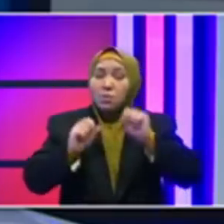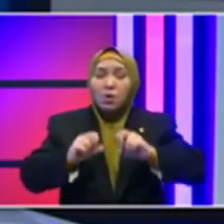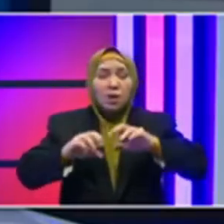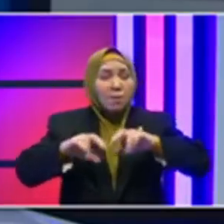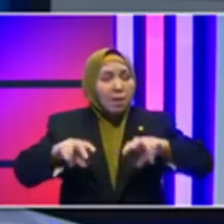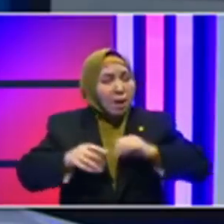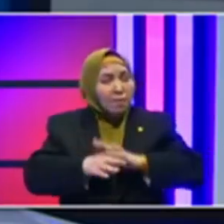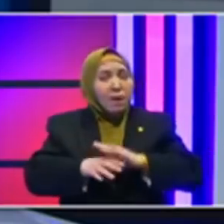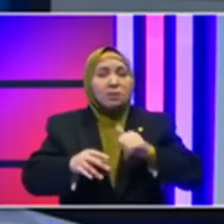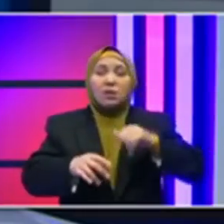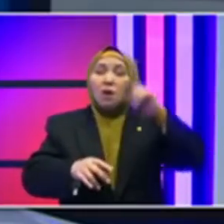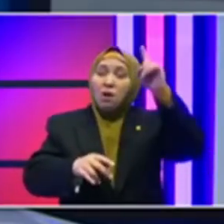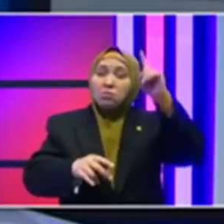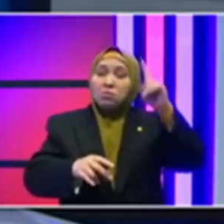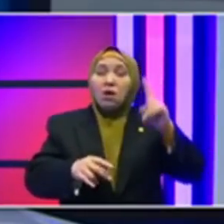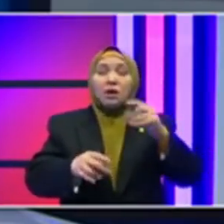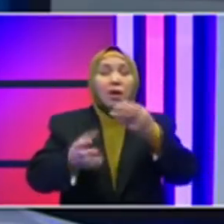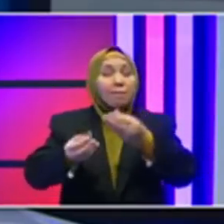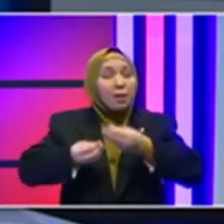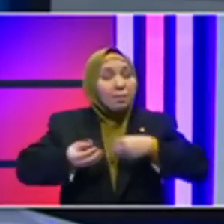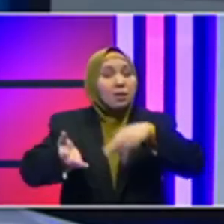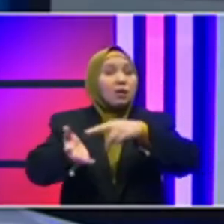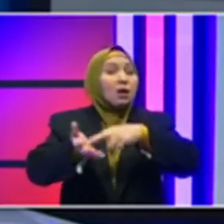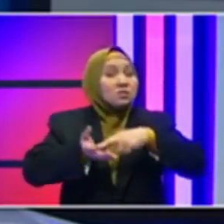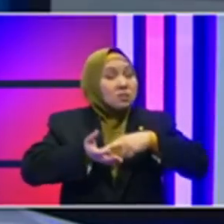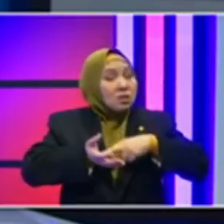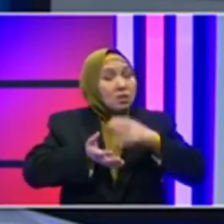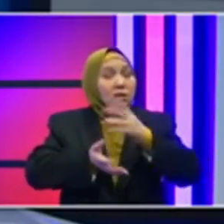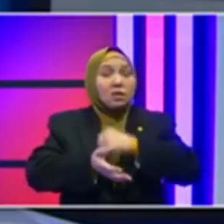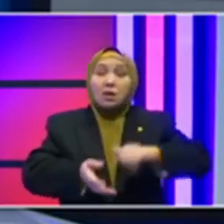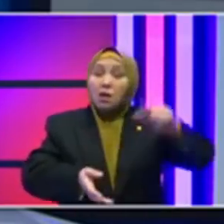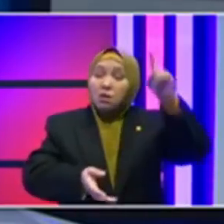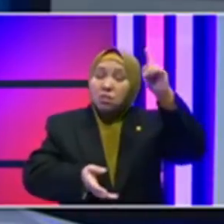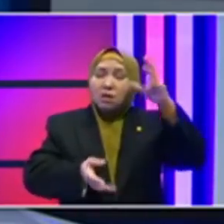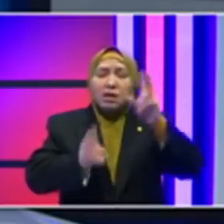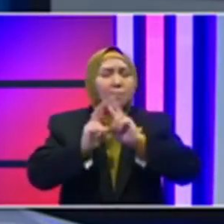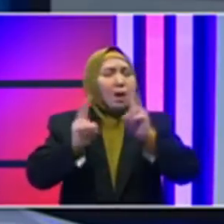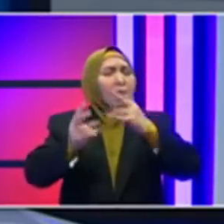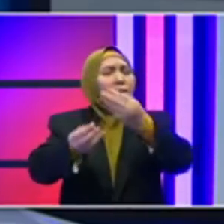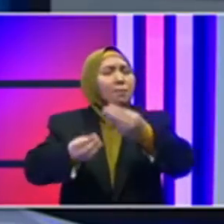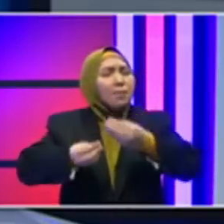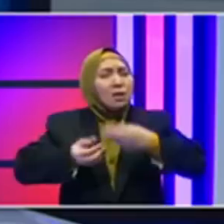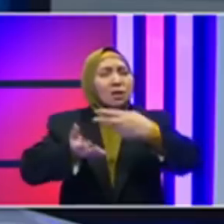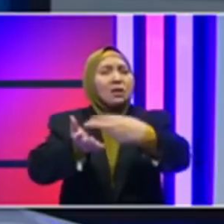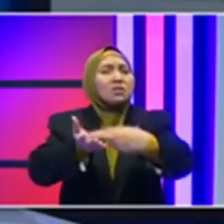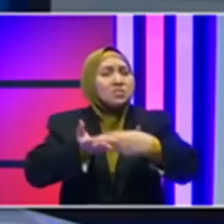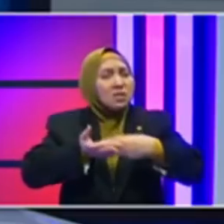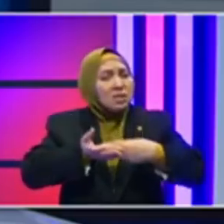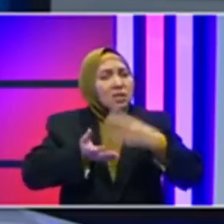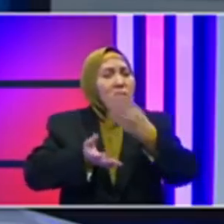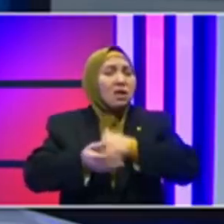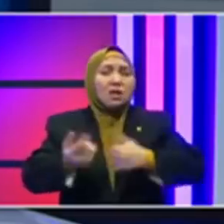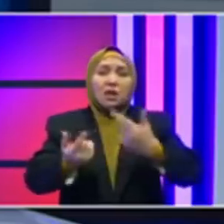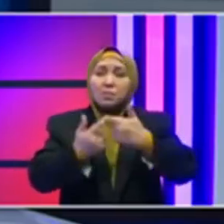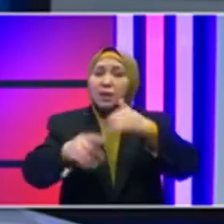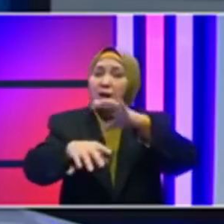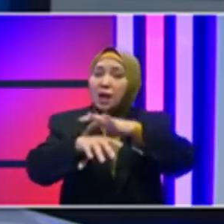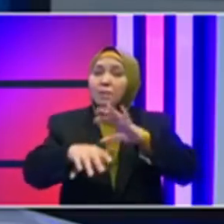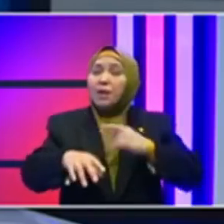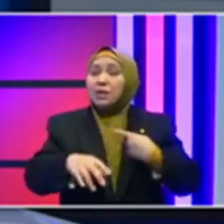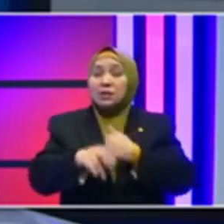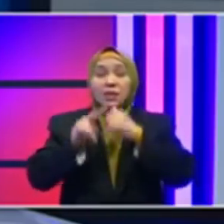kepada Allah Subhanahu Wa Ta'ala yang Maha Pemberi rezeki daripada alam yang kita lihat